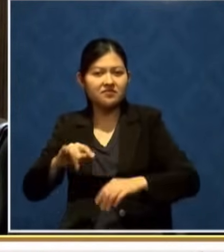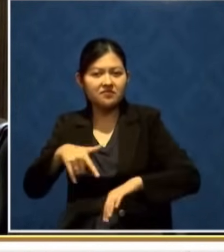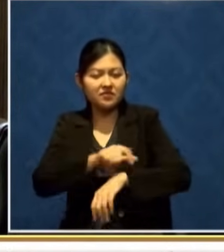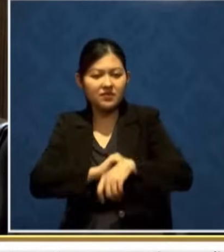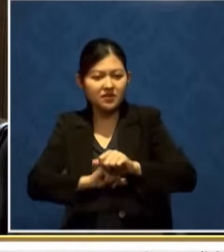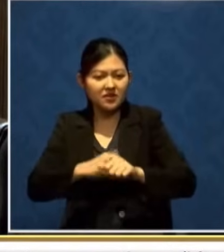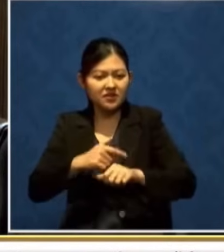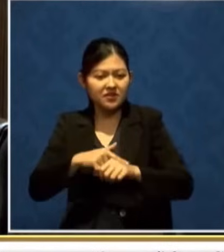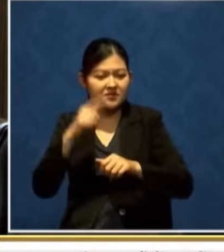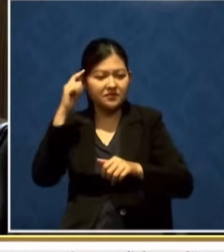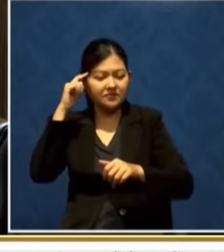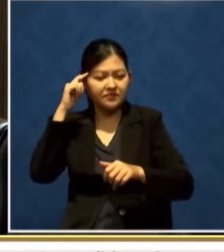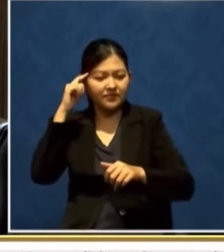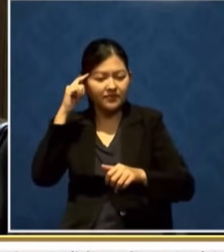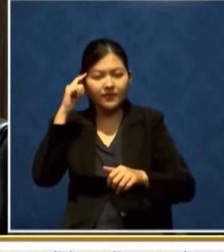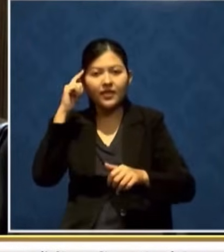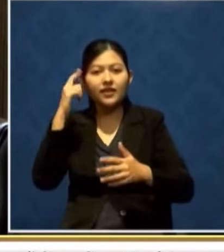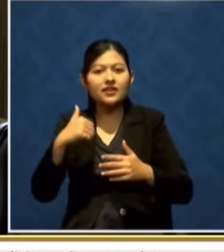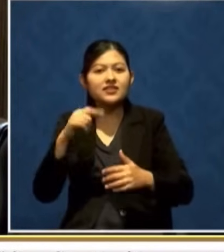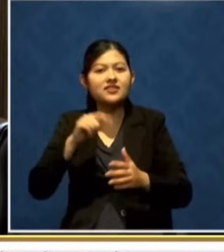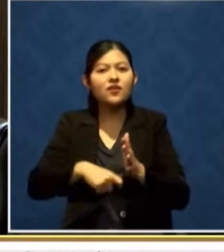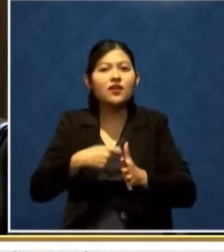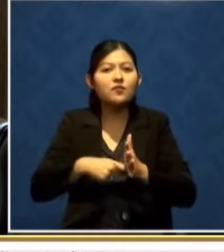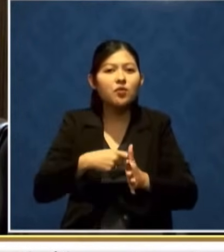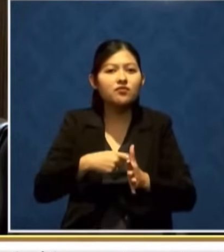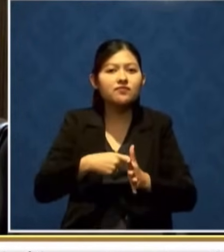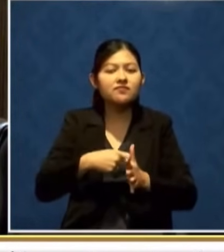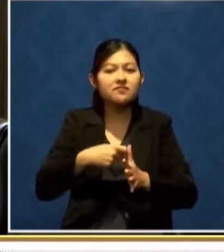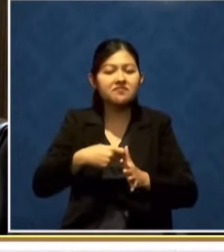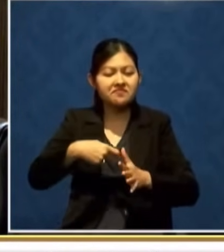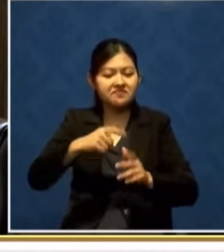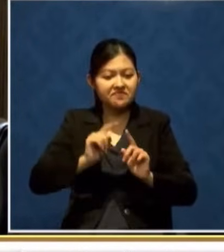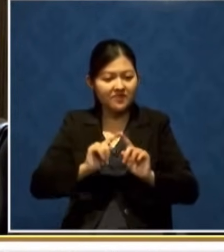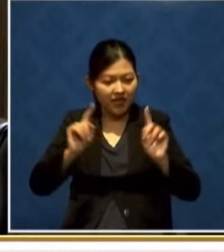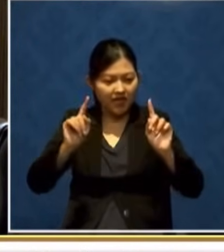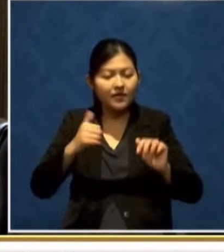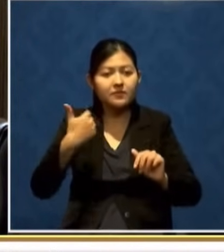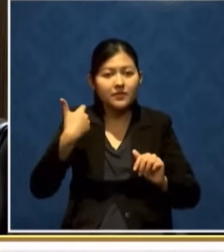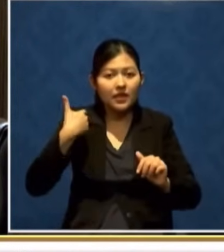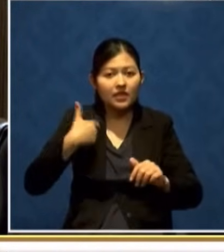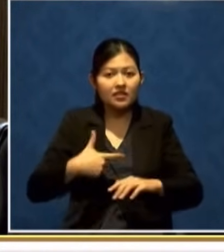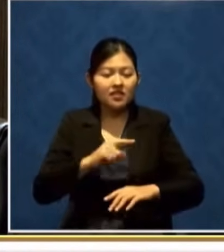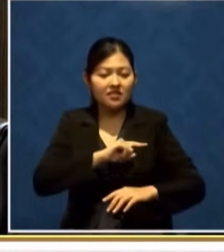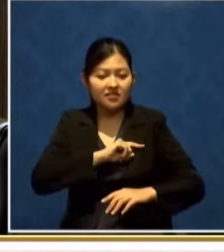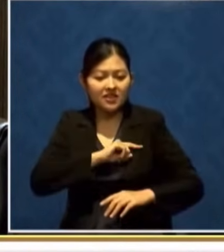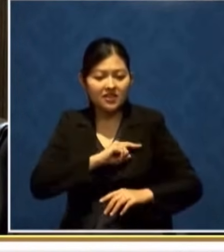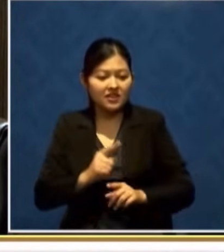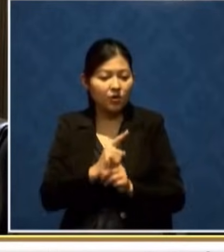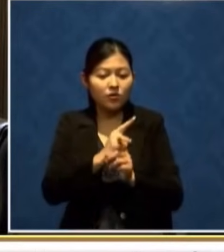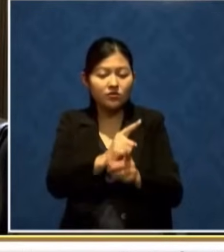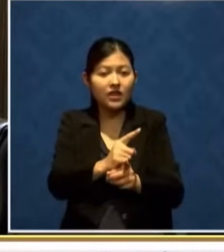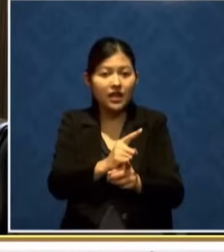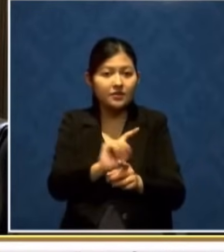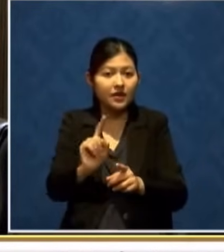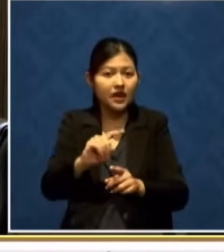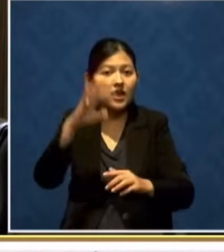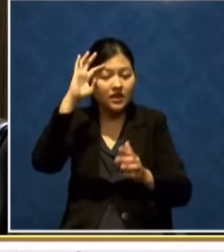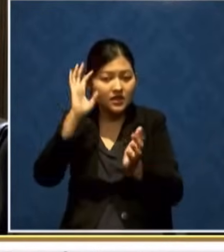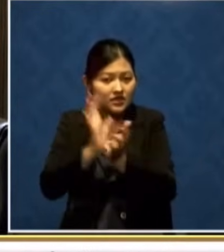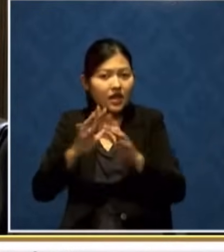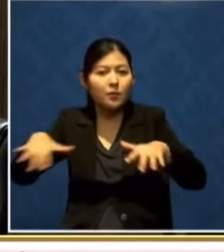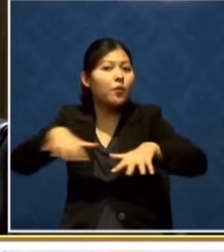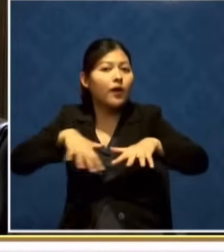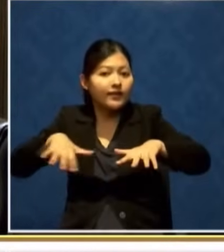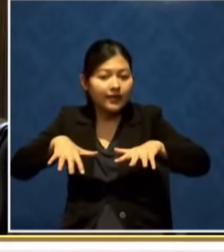กว่าเหตุและคาดว่าน่าจะมีเหตุผลพิเศษที่นอกจากการทำหน้าที่ตามวิสัยของตำรวจทั่ว